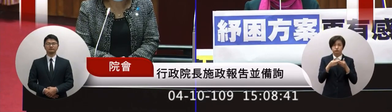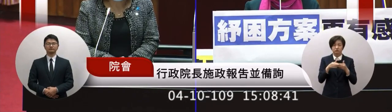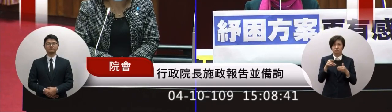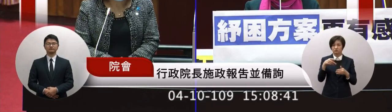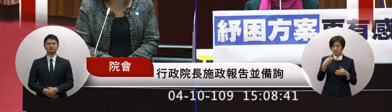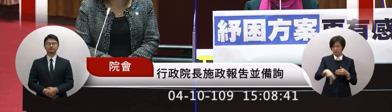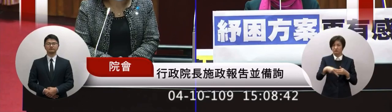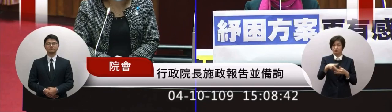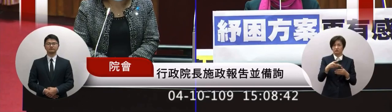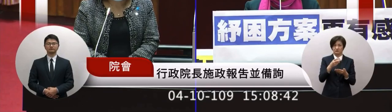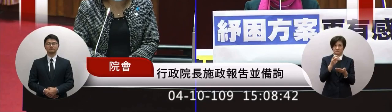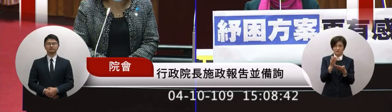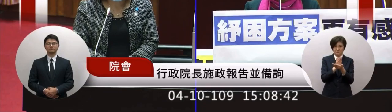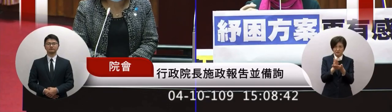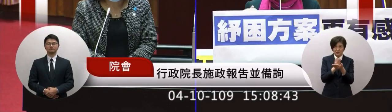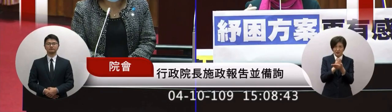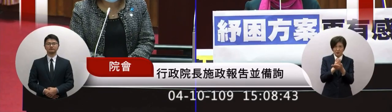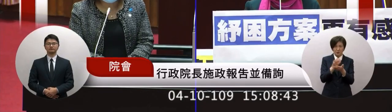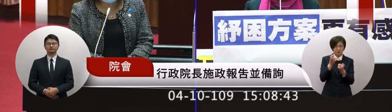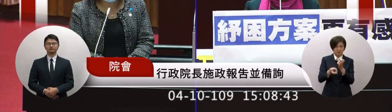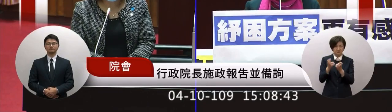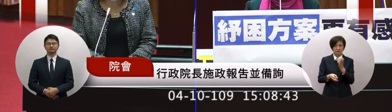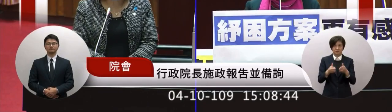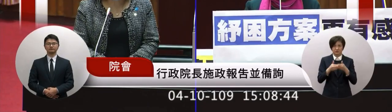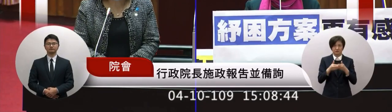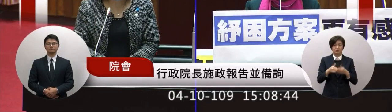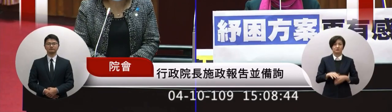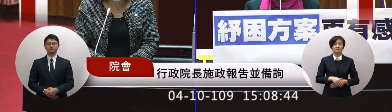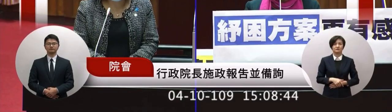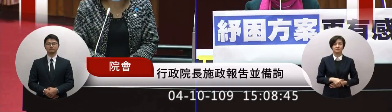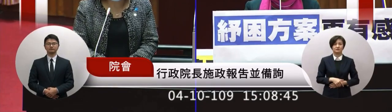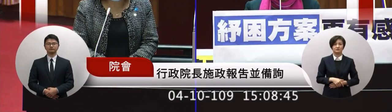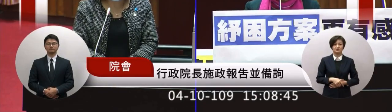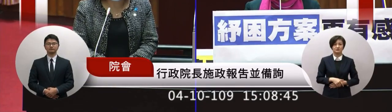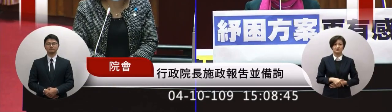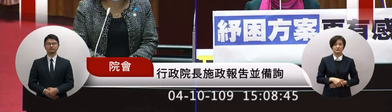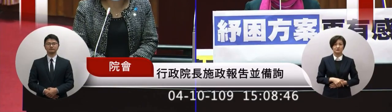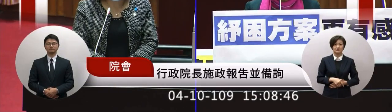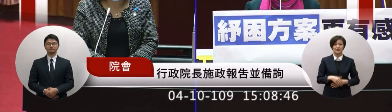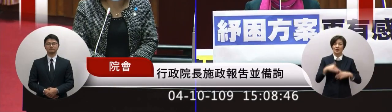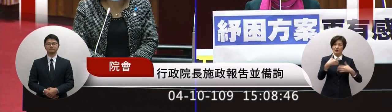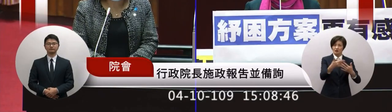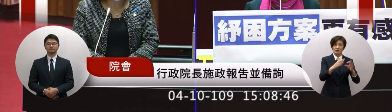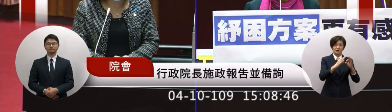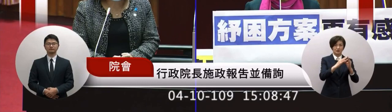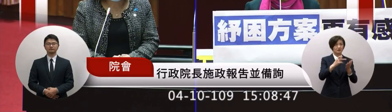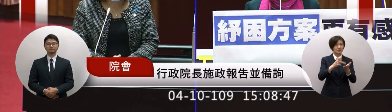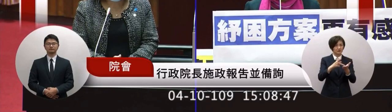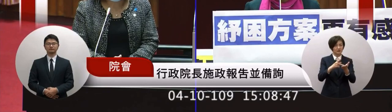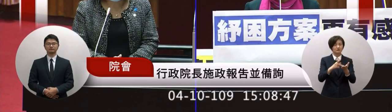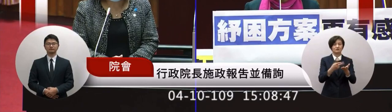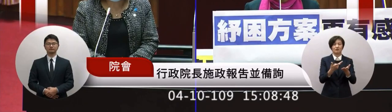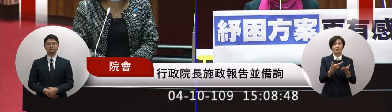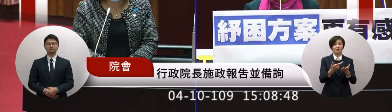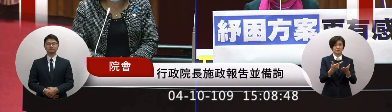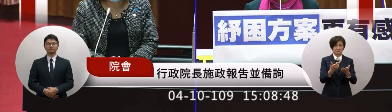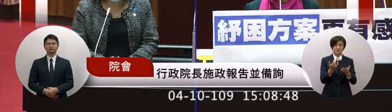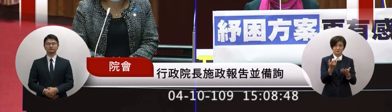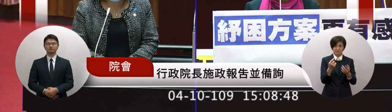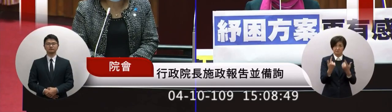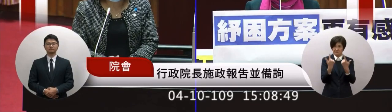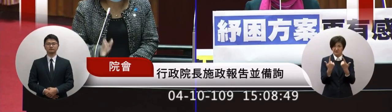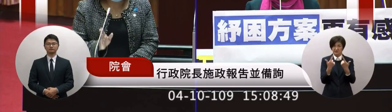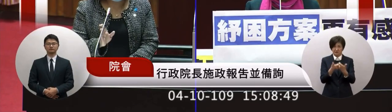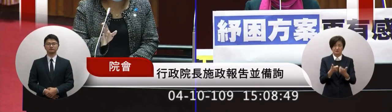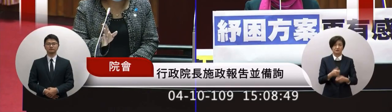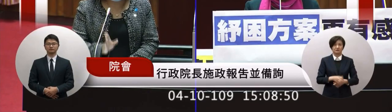哈，是不是可以考虑一下这个？你还是给他信用贷款，好信用贷款，我是觉得比较妥当